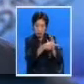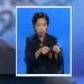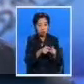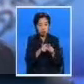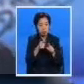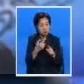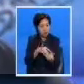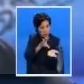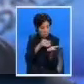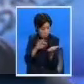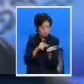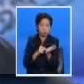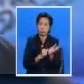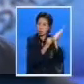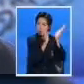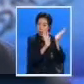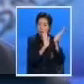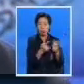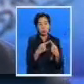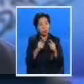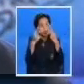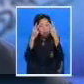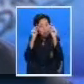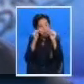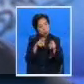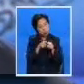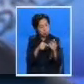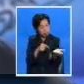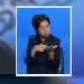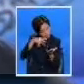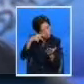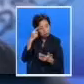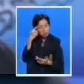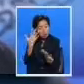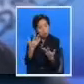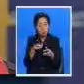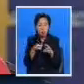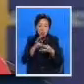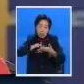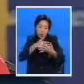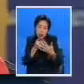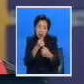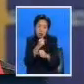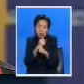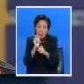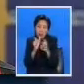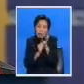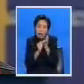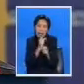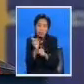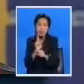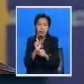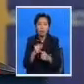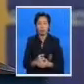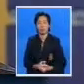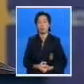จะอธิบายอย่างเดียวแต่ดูยังไม่ได้มีมาตรการในการทำอะไรทั้งสิ้นคิดว่าจะทำอะไรไหมครับคือสิ่งที่รัฐบาลทำเนี่ยก็คือต้องบอกความ